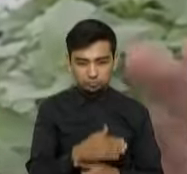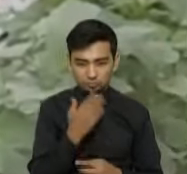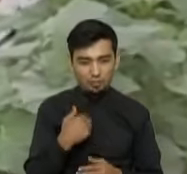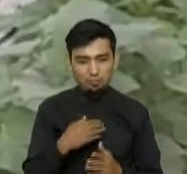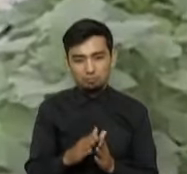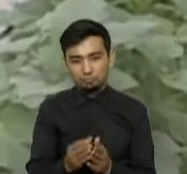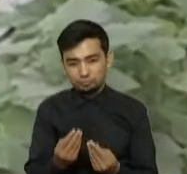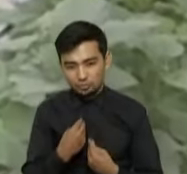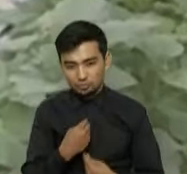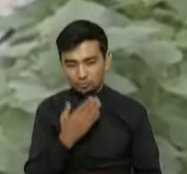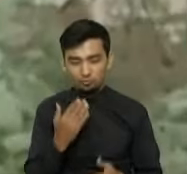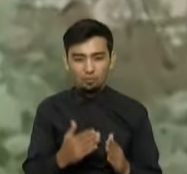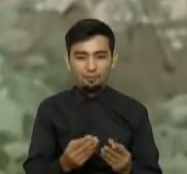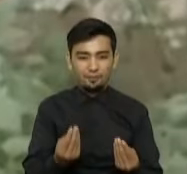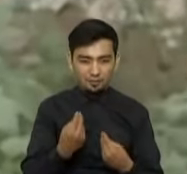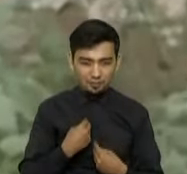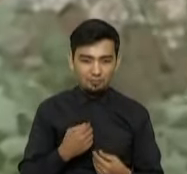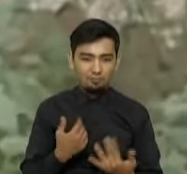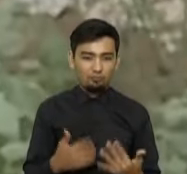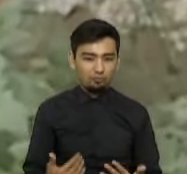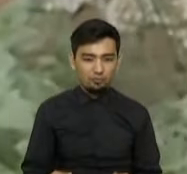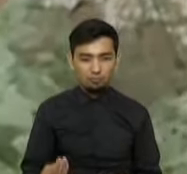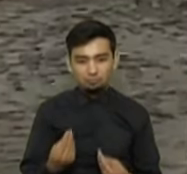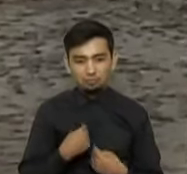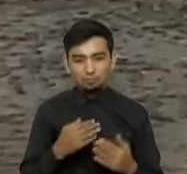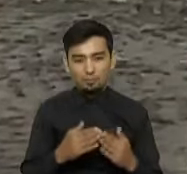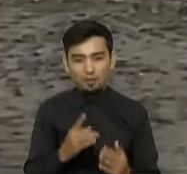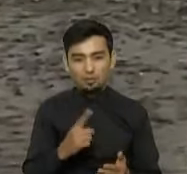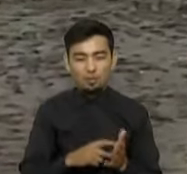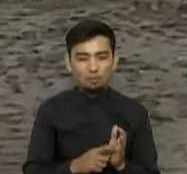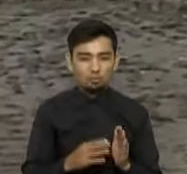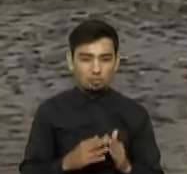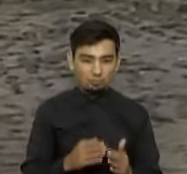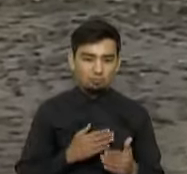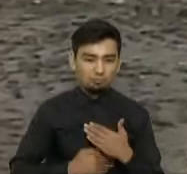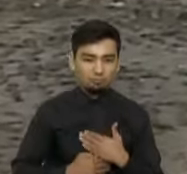жоқ, маған десе орнына үй берсін деді, үй берді. Рахмет акиматқа. Бір комнатты үй берді, қуаныштымын сол.